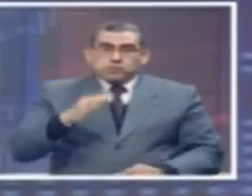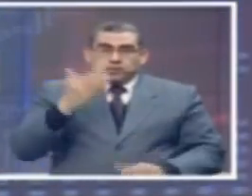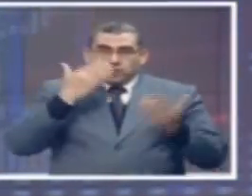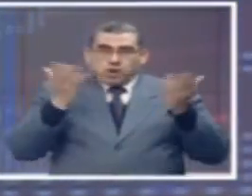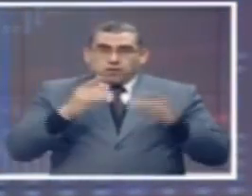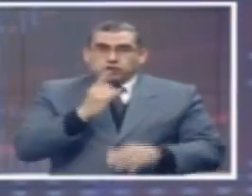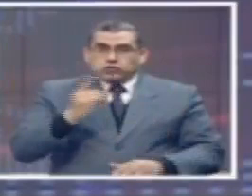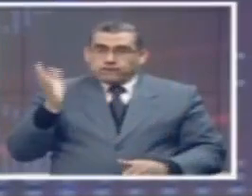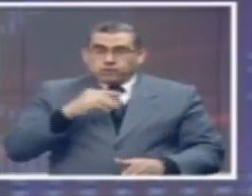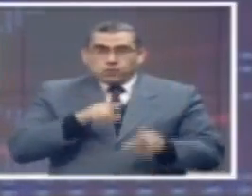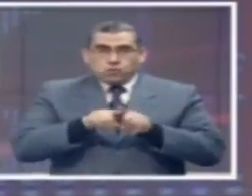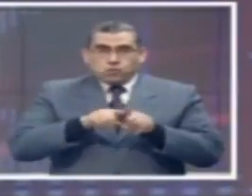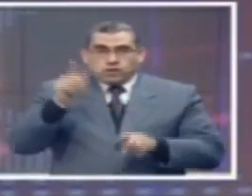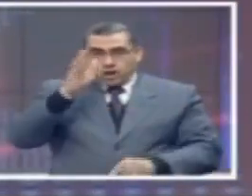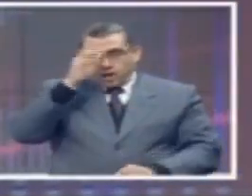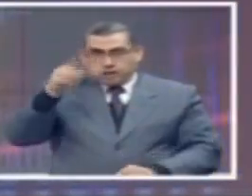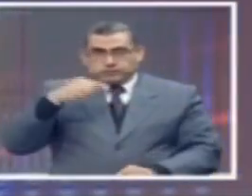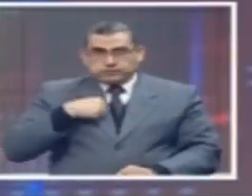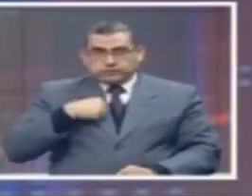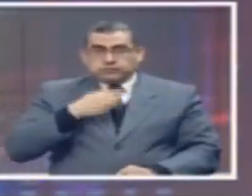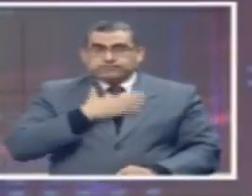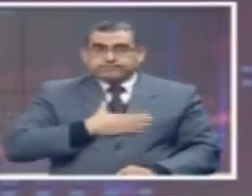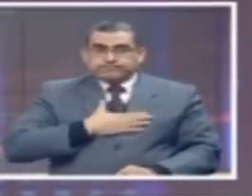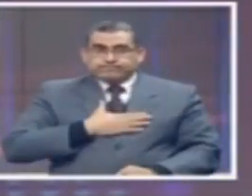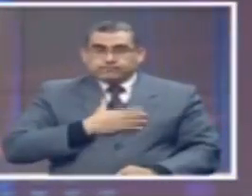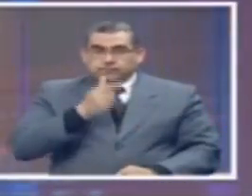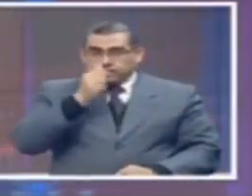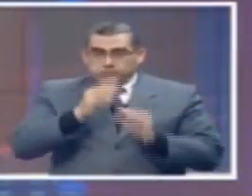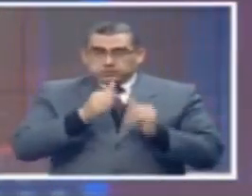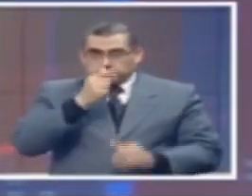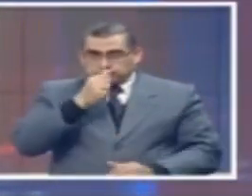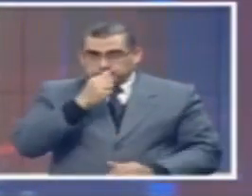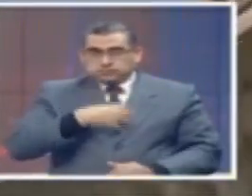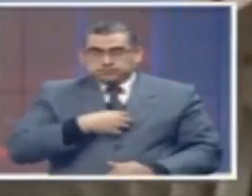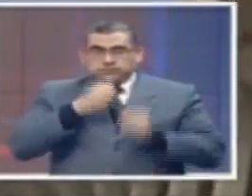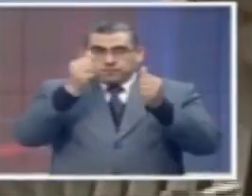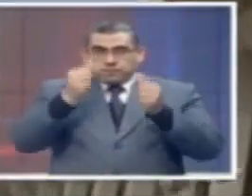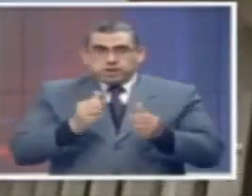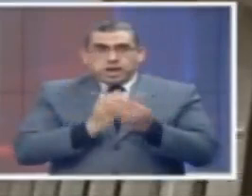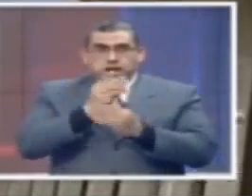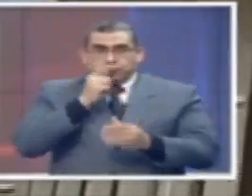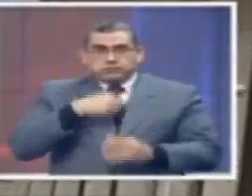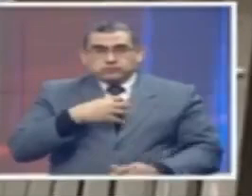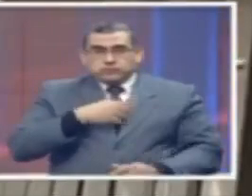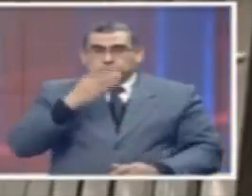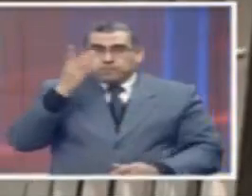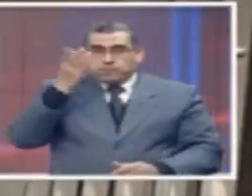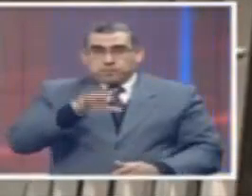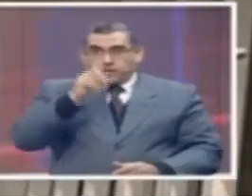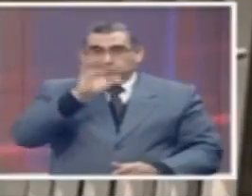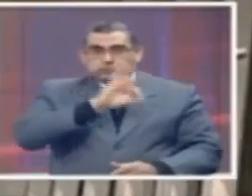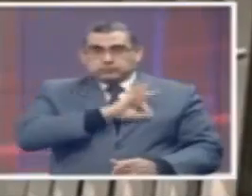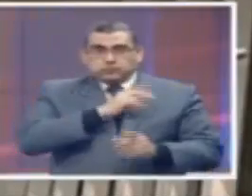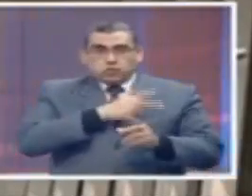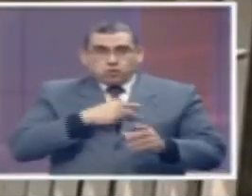وإصابة العشرات من الأشقاء العراقيين. وأعربت مصر في بيان الخارجية عن خالص التعازي والمواساة